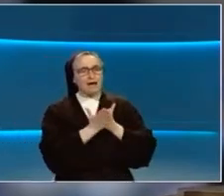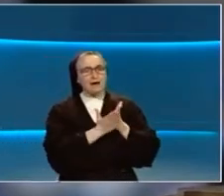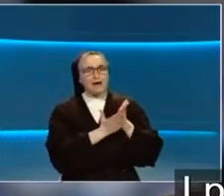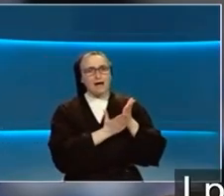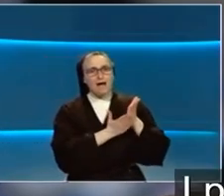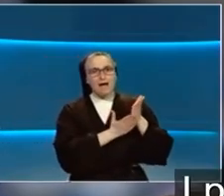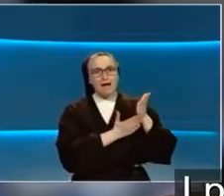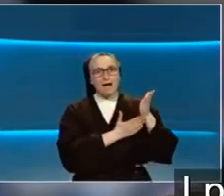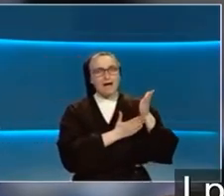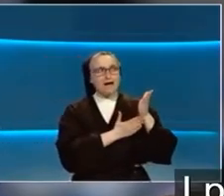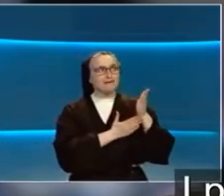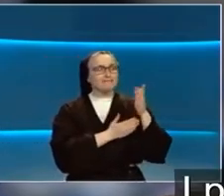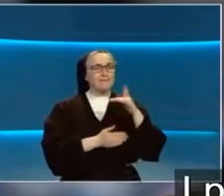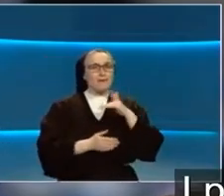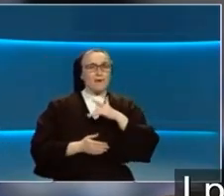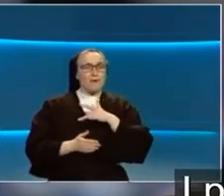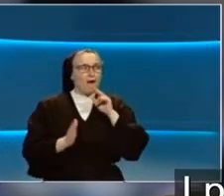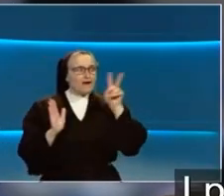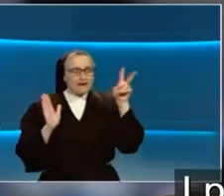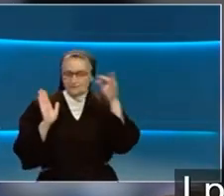letificantes corda,